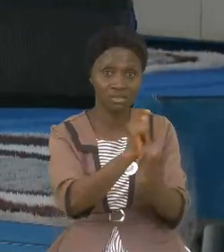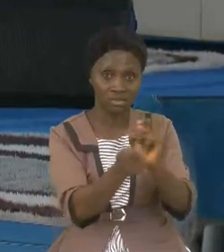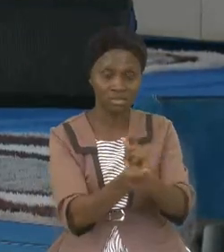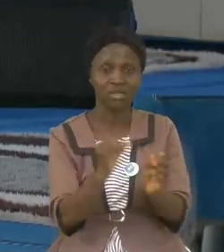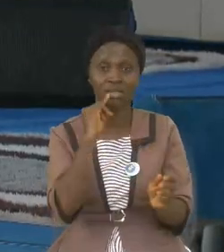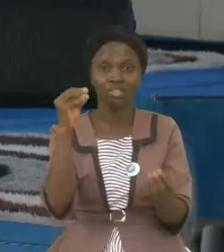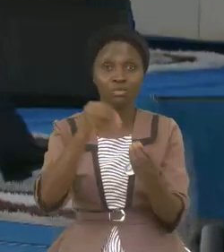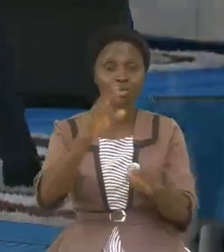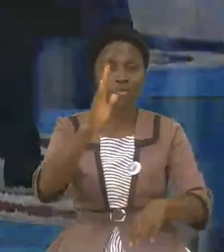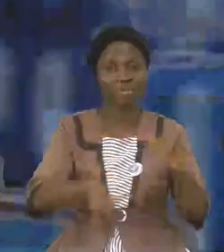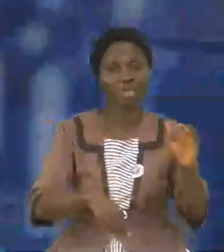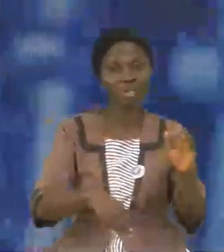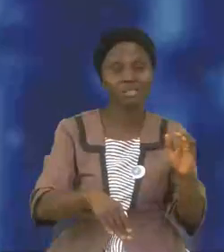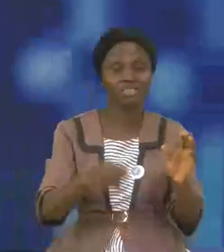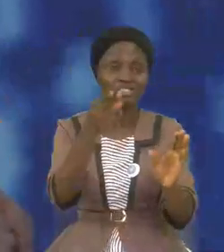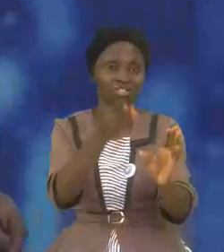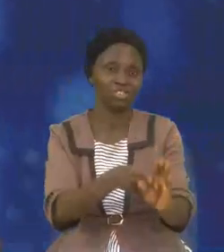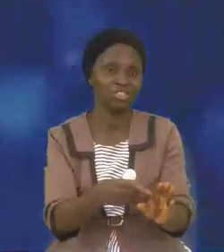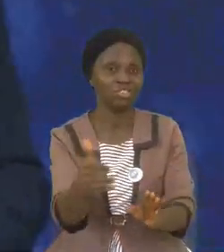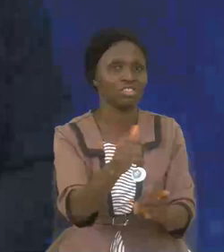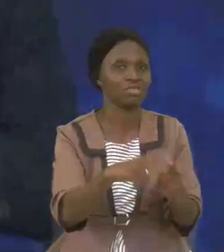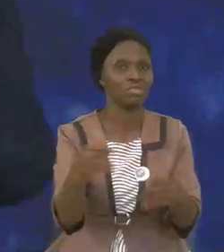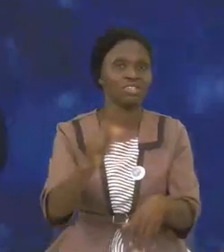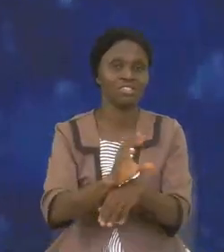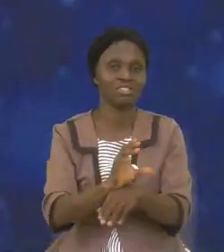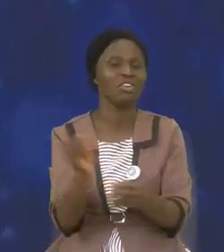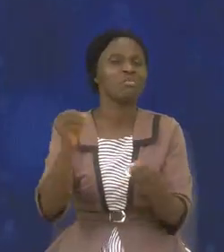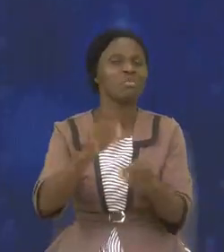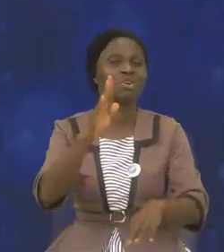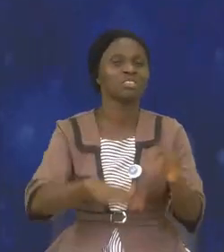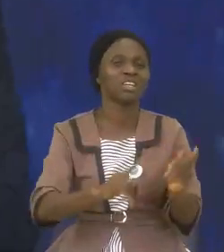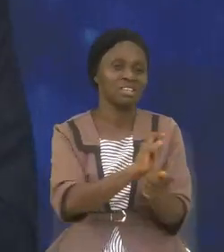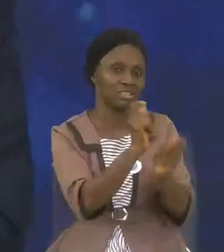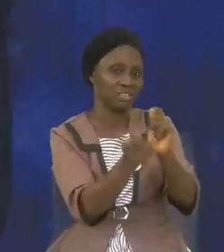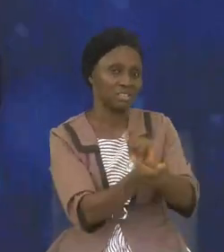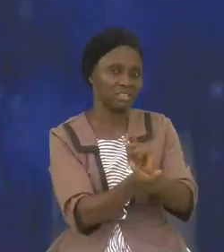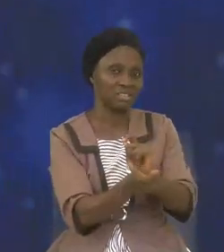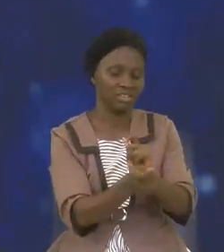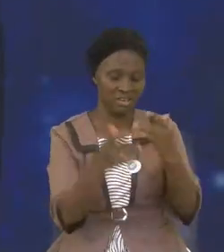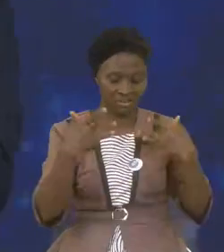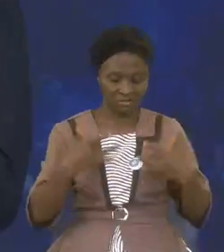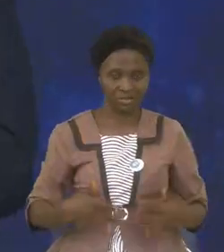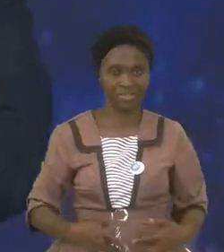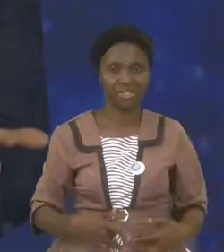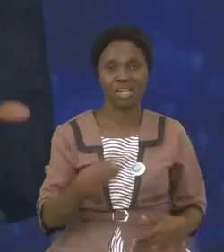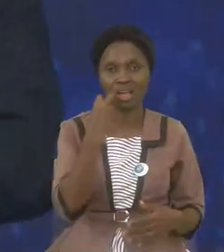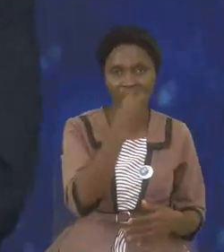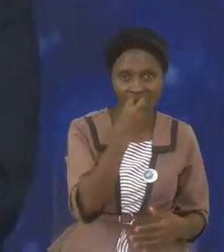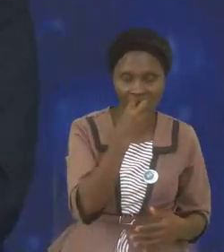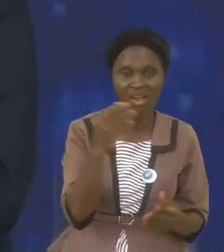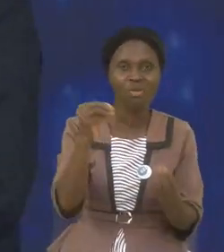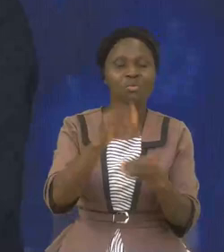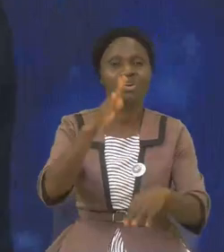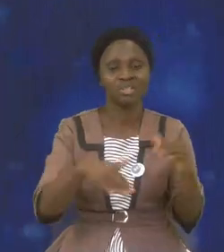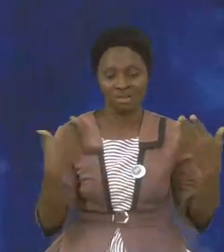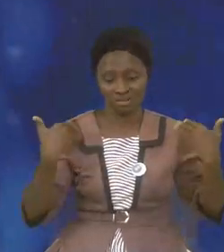transformation. Ce n'est plus que s'affilier à une église. Ce n'est plus que changer l'expression extérieure.